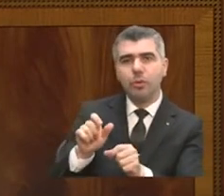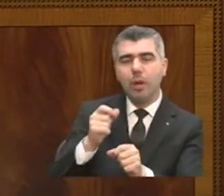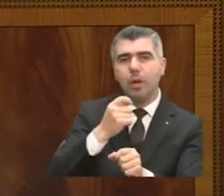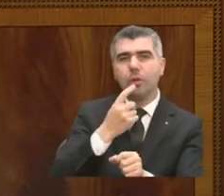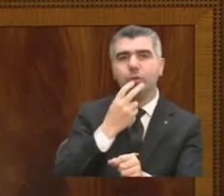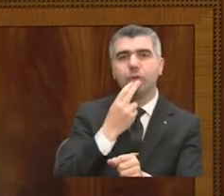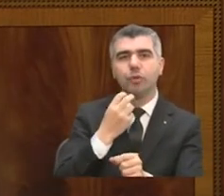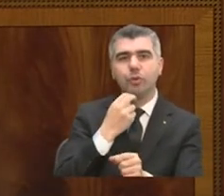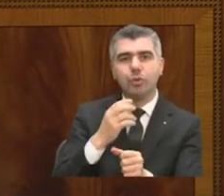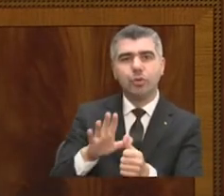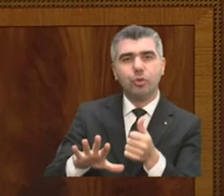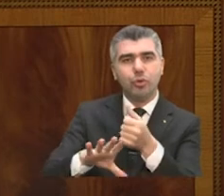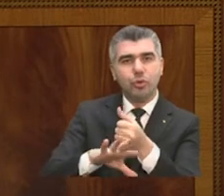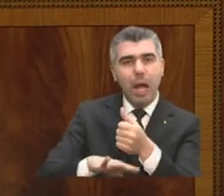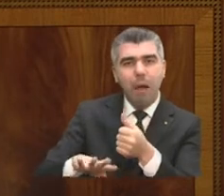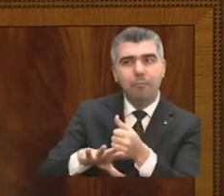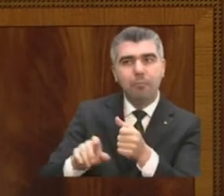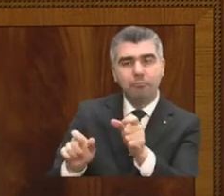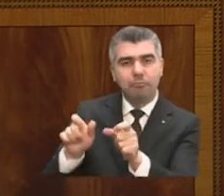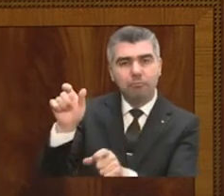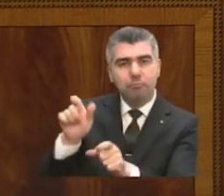geôliers?